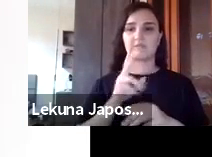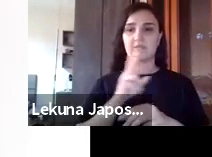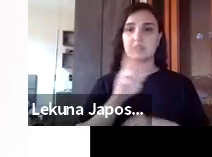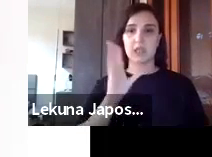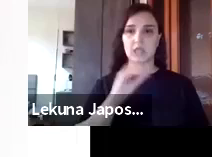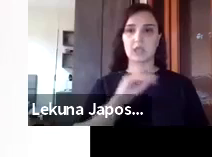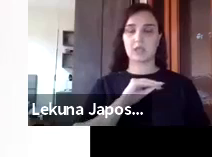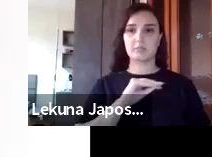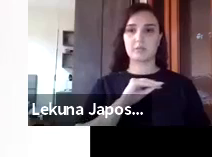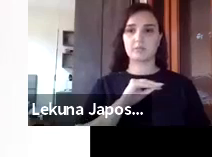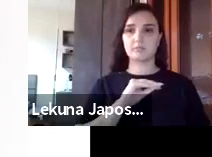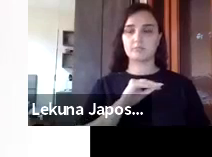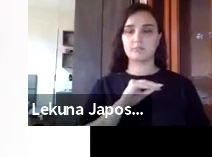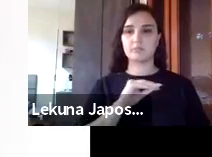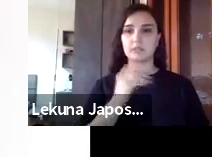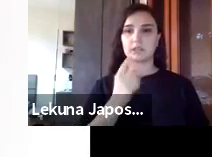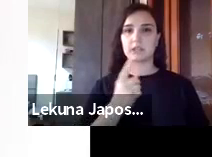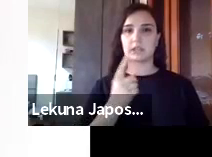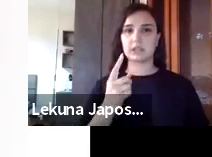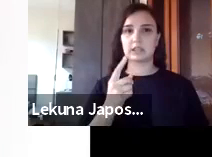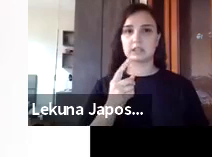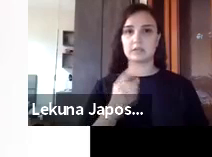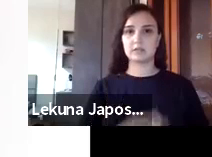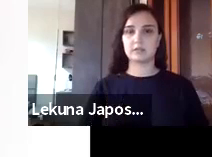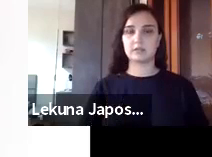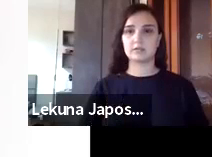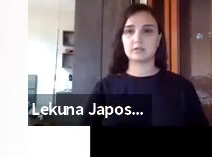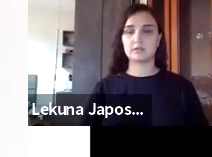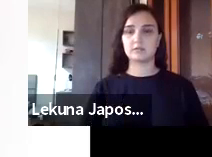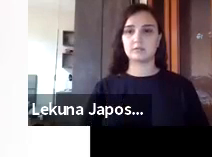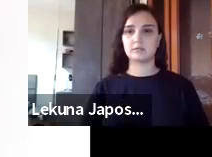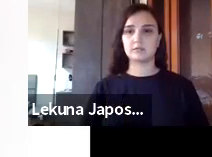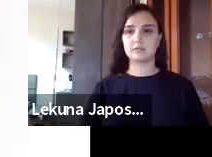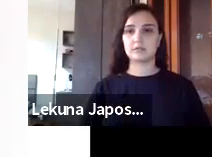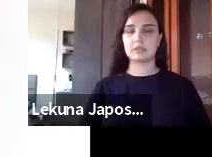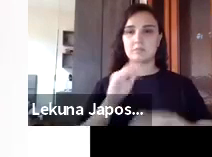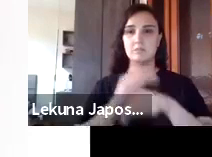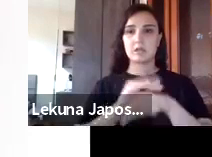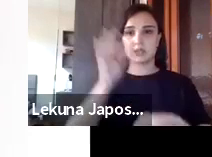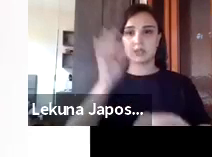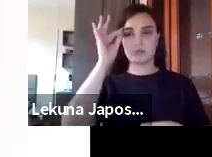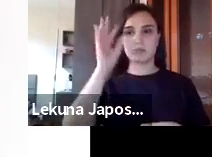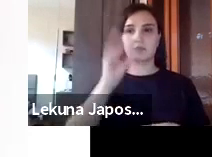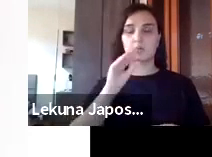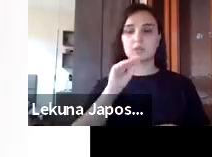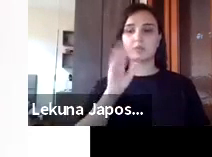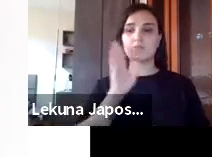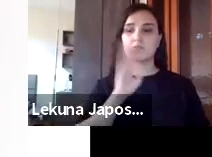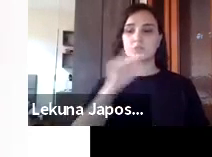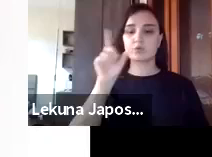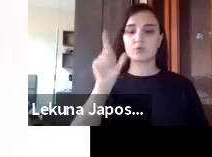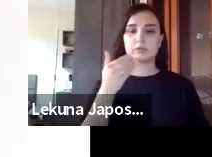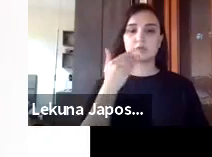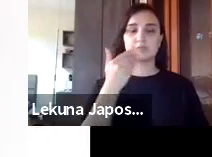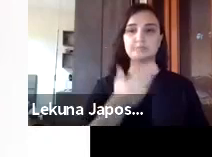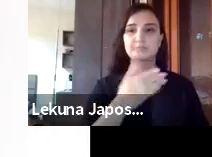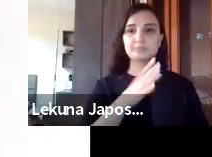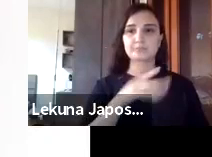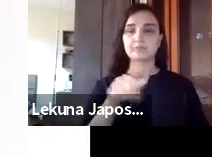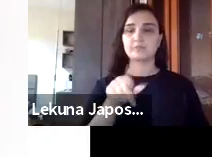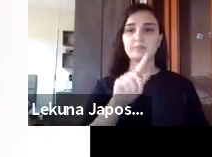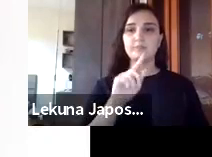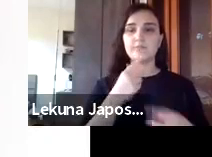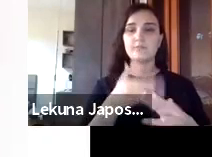ახერხებენ. ერთ-ერთ ფაქტს გავიხსენებ კიდევ, როდესაც შობელს შეკითხვაზე თქვენ რა